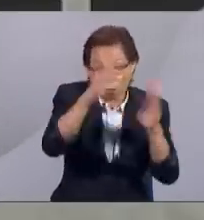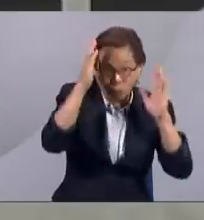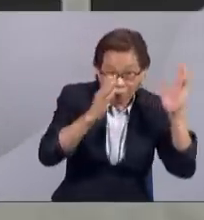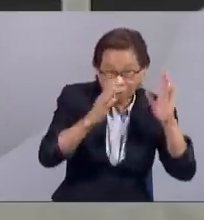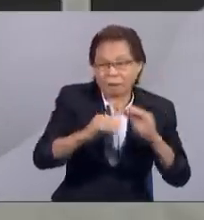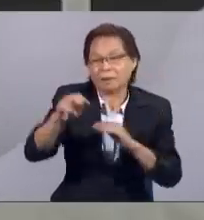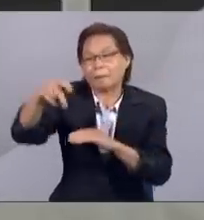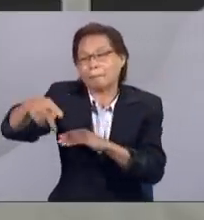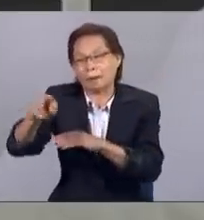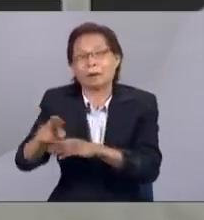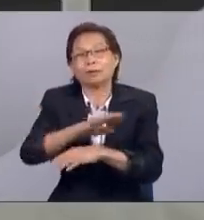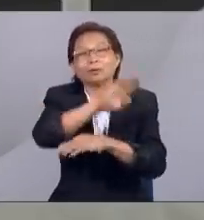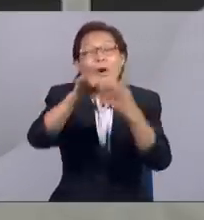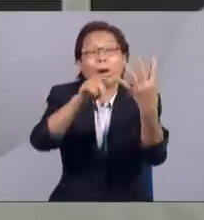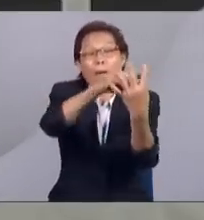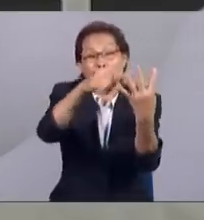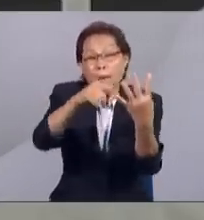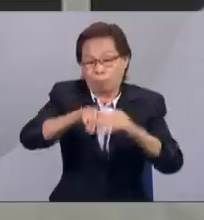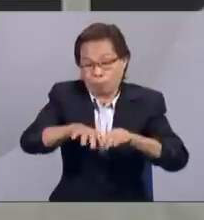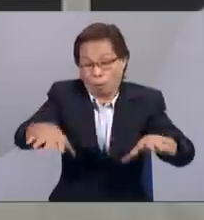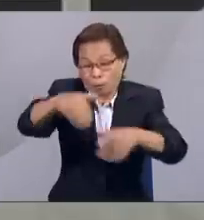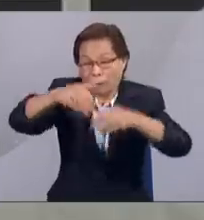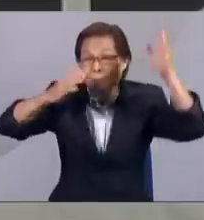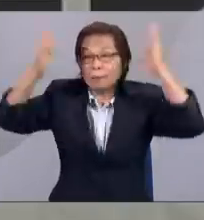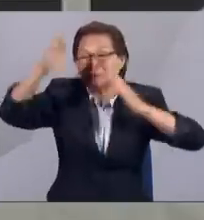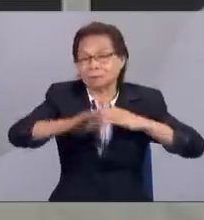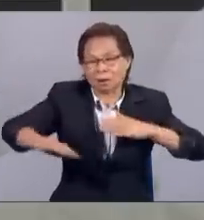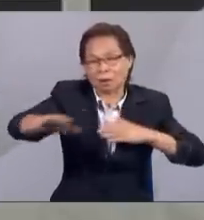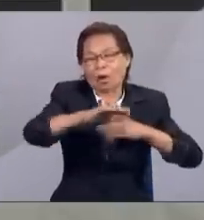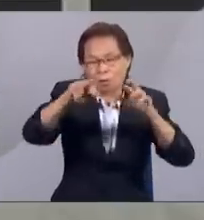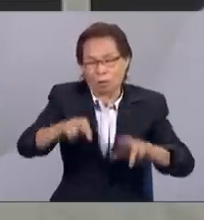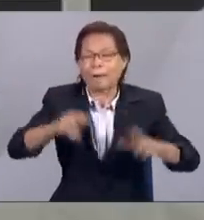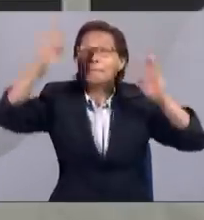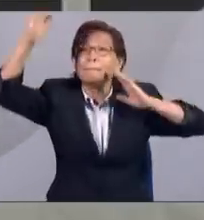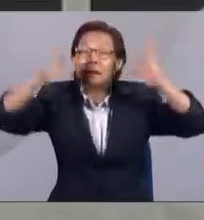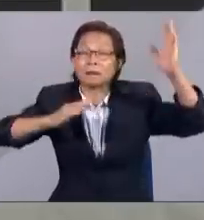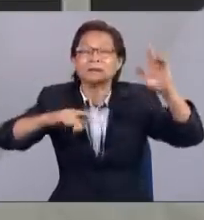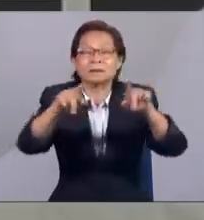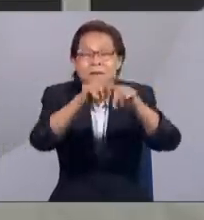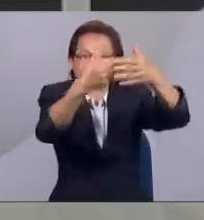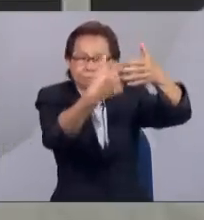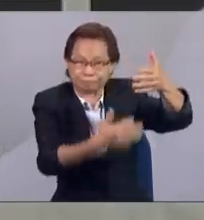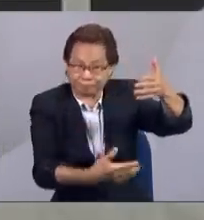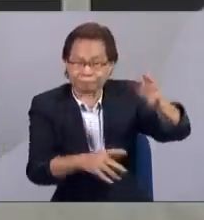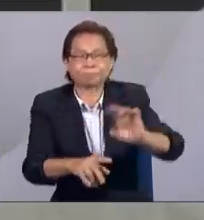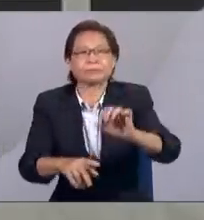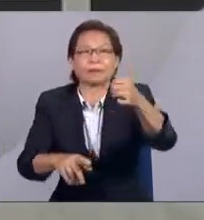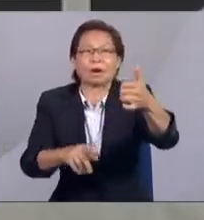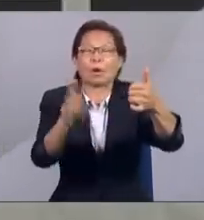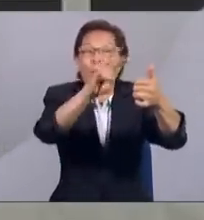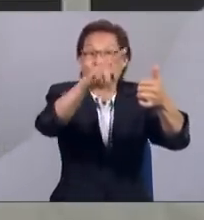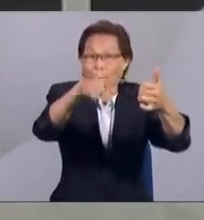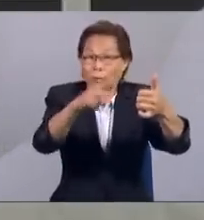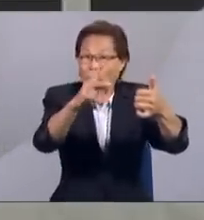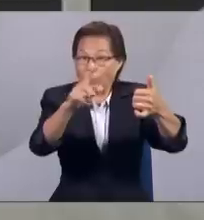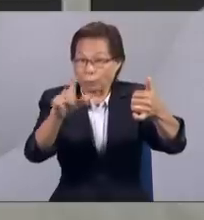4 kes penularan di dalam negara adalah di kalangan warga negara Malaysia seperti berikut, iaitu di wilayah Persekutuan